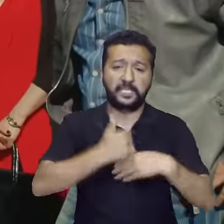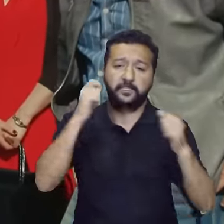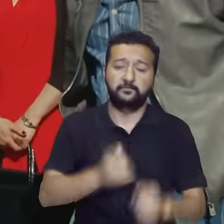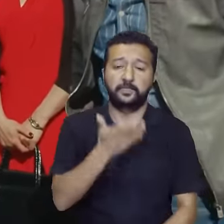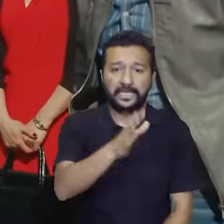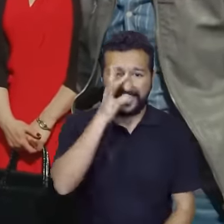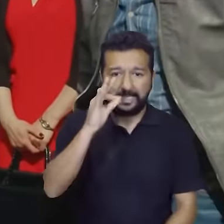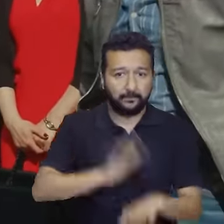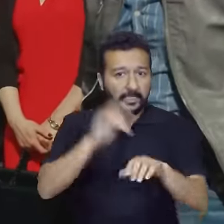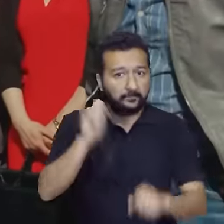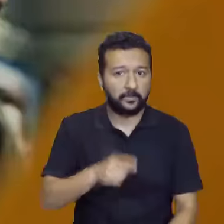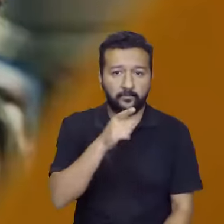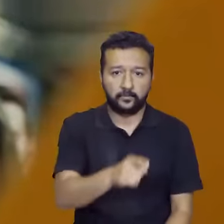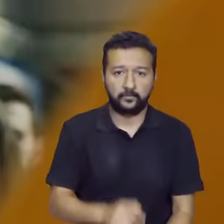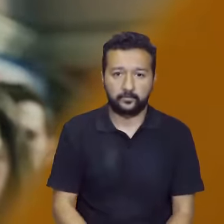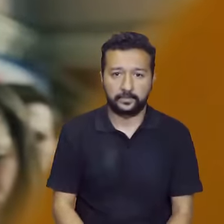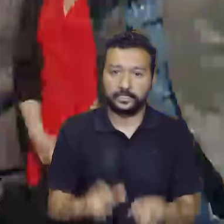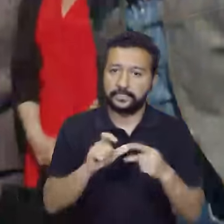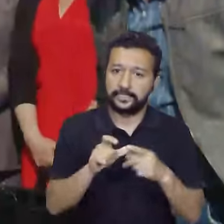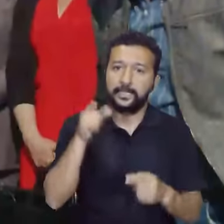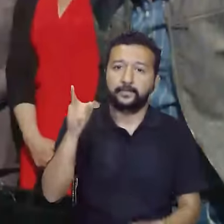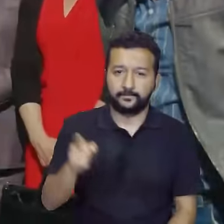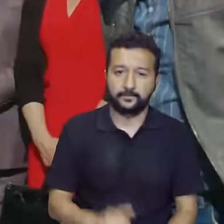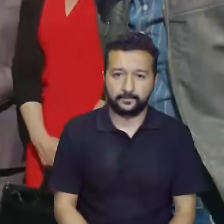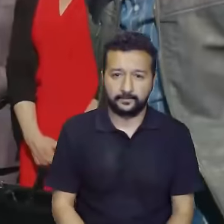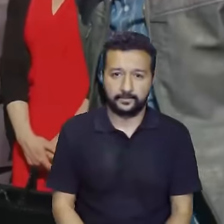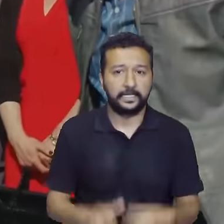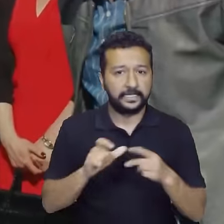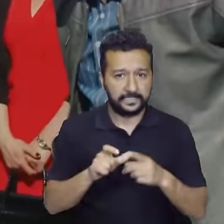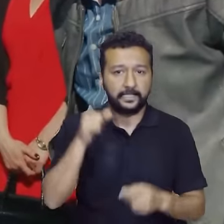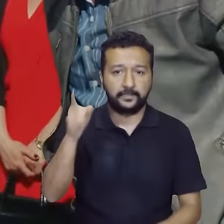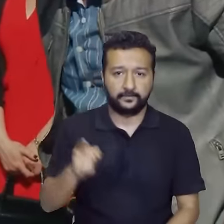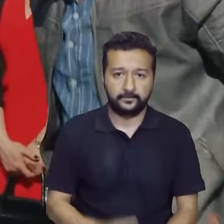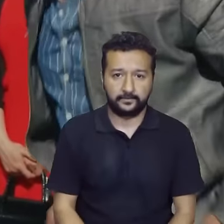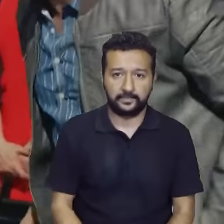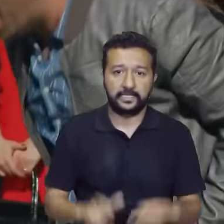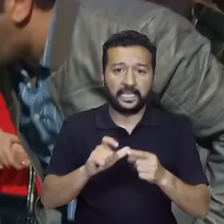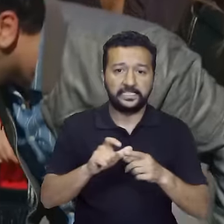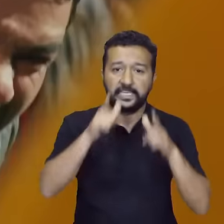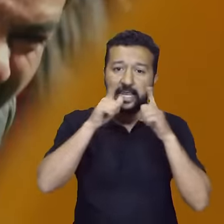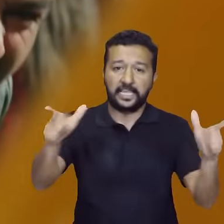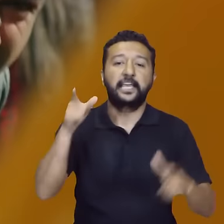ya. Ay kim yapar bunu ya? Şener. Şener.